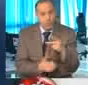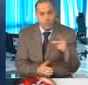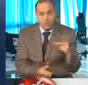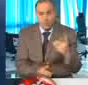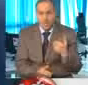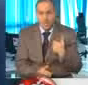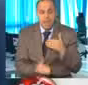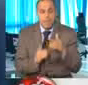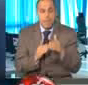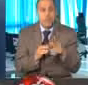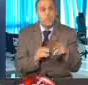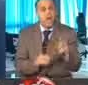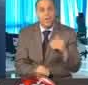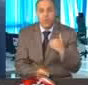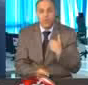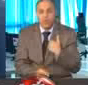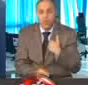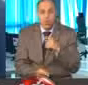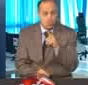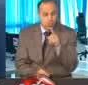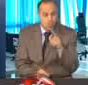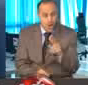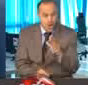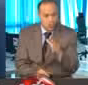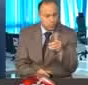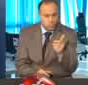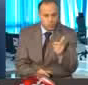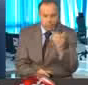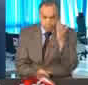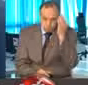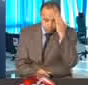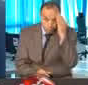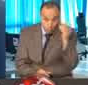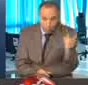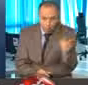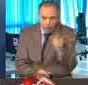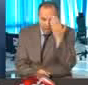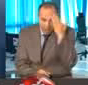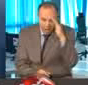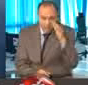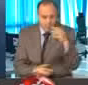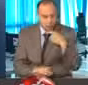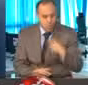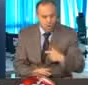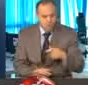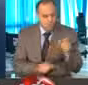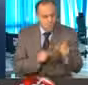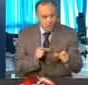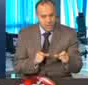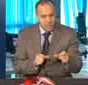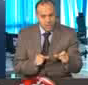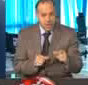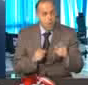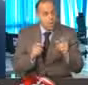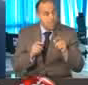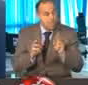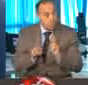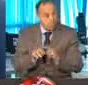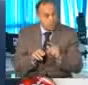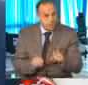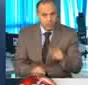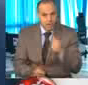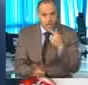منا أكثر أن نطرح السؤال حول وعينا الجمعي، قضاة، مواطنين، سلطة سياسية،